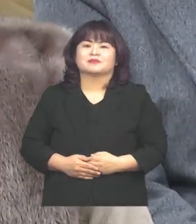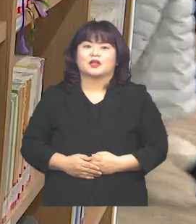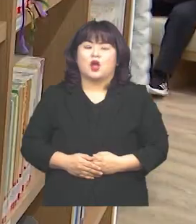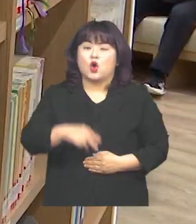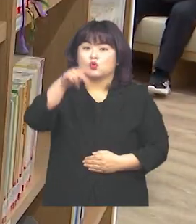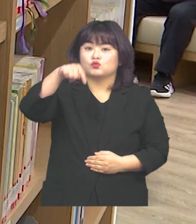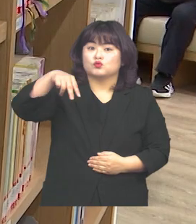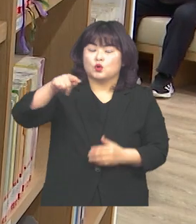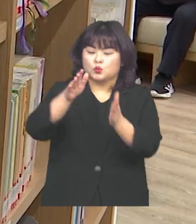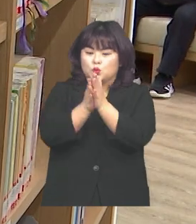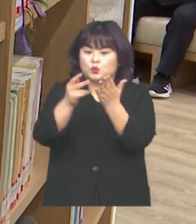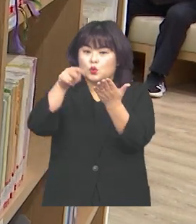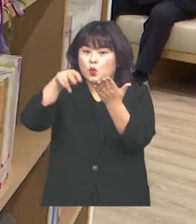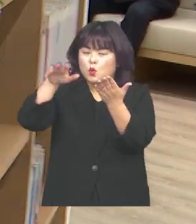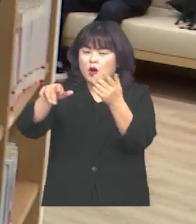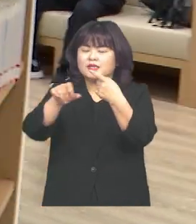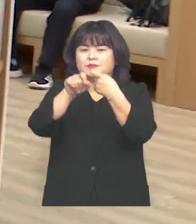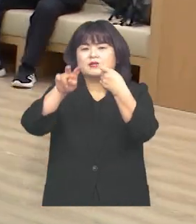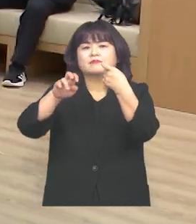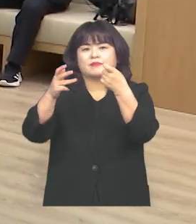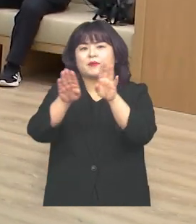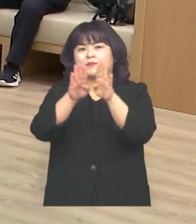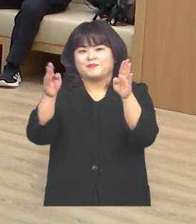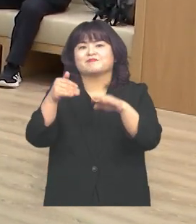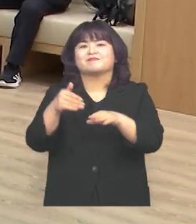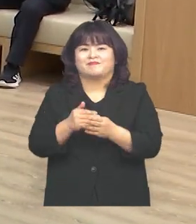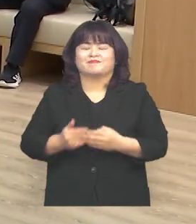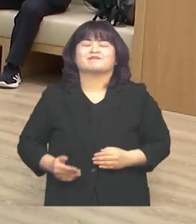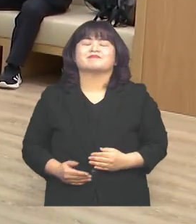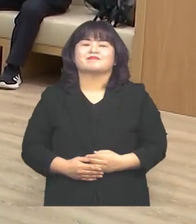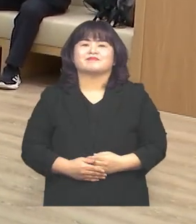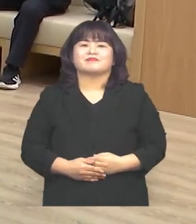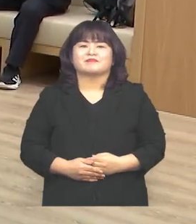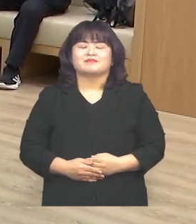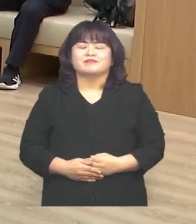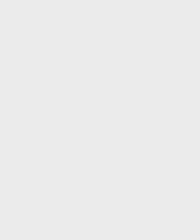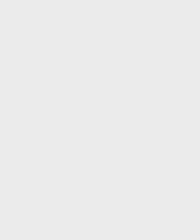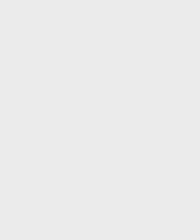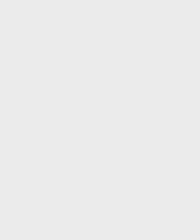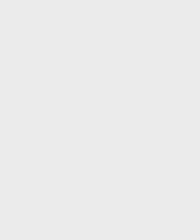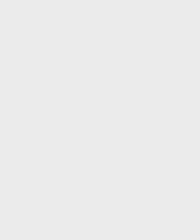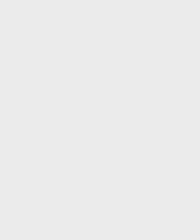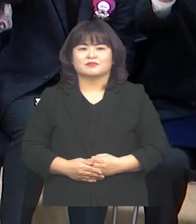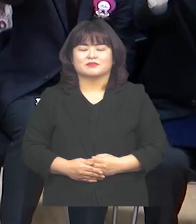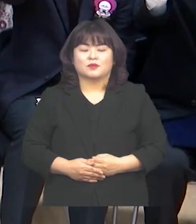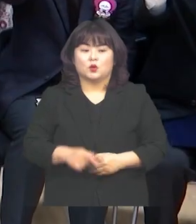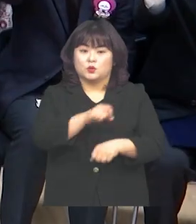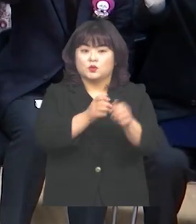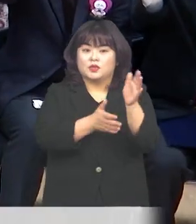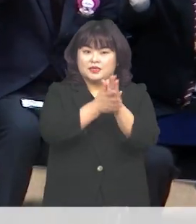말했습니다. 구성도서관은 28일부터 정상 운영합니다.